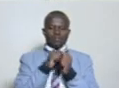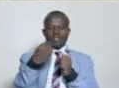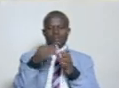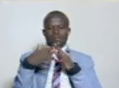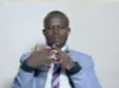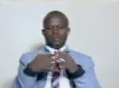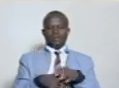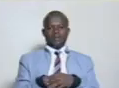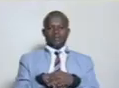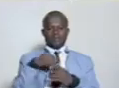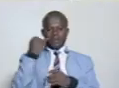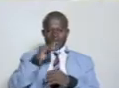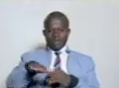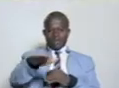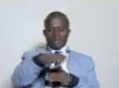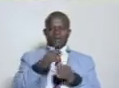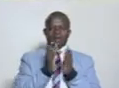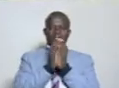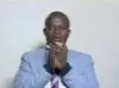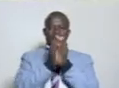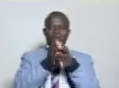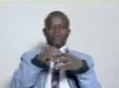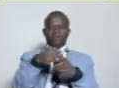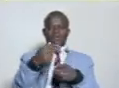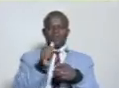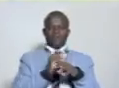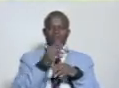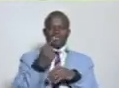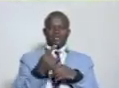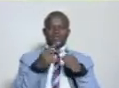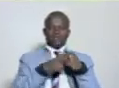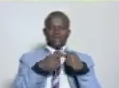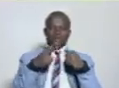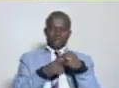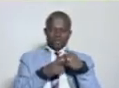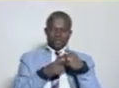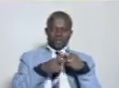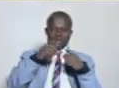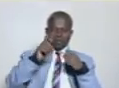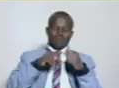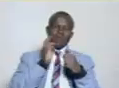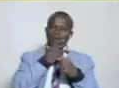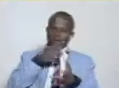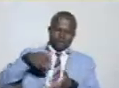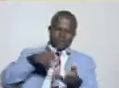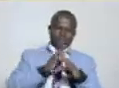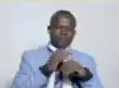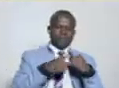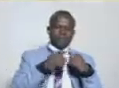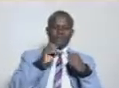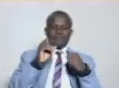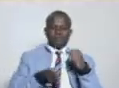Amerika. Nubwo ikibaya cya Rusizi kigizwe na hegitari zisaga 177 izigomba kuhirwa zisaga 60,000